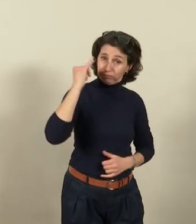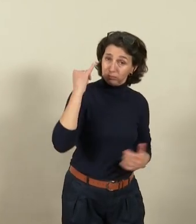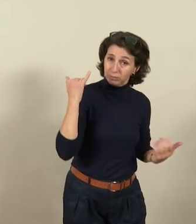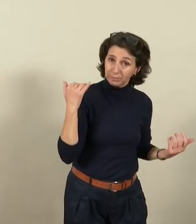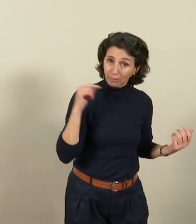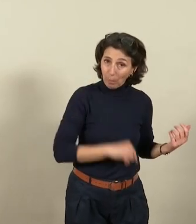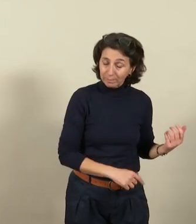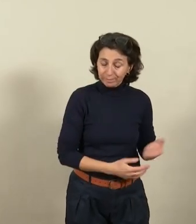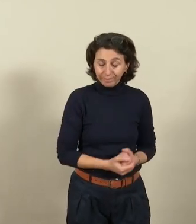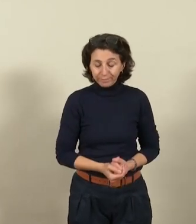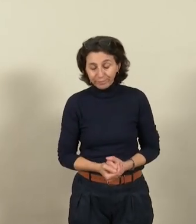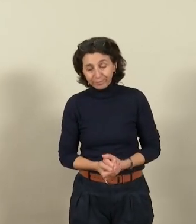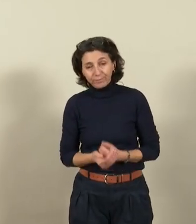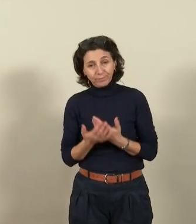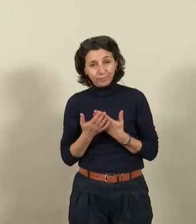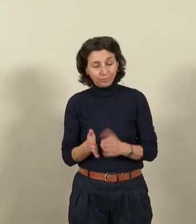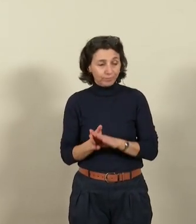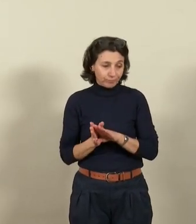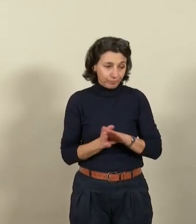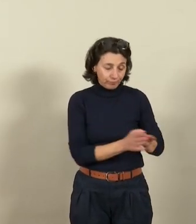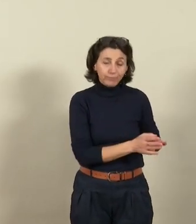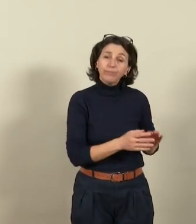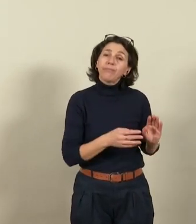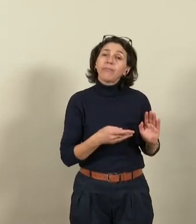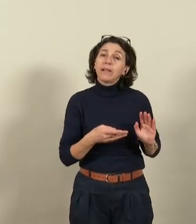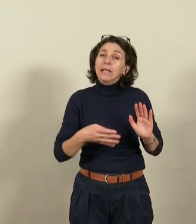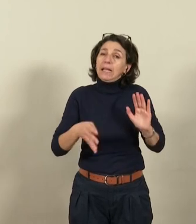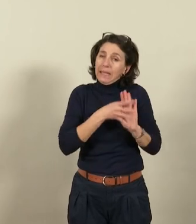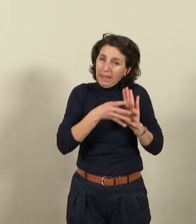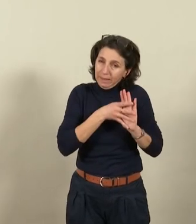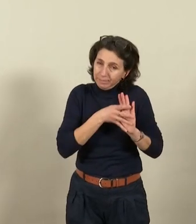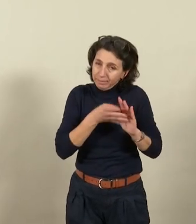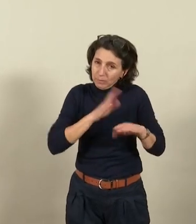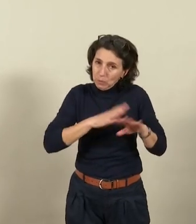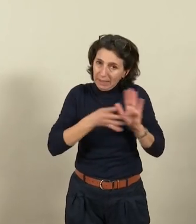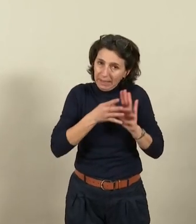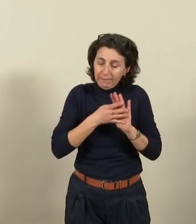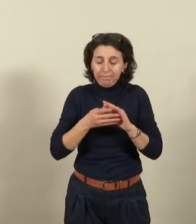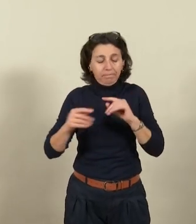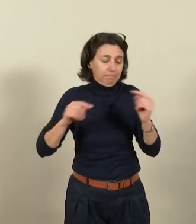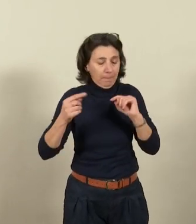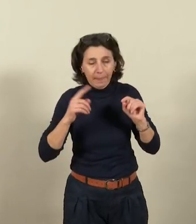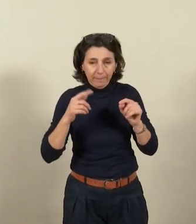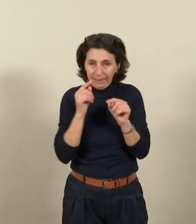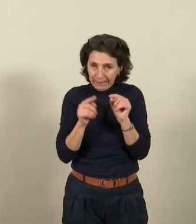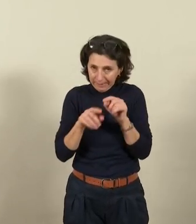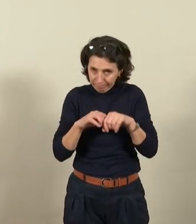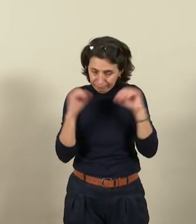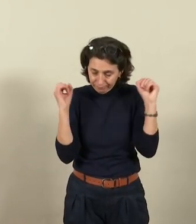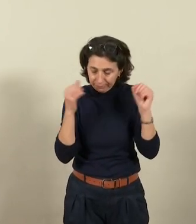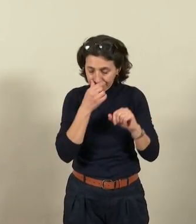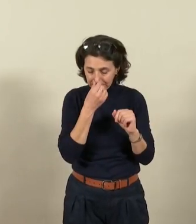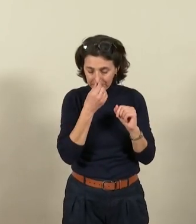euh dans les critères pour rentrer dans le détail de la délibération